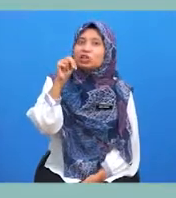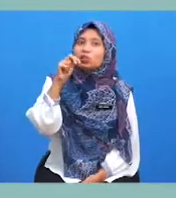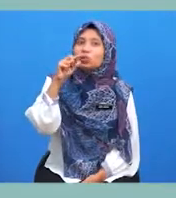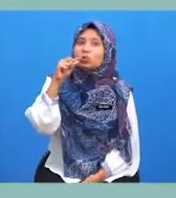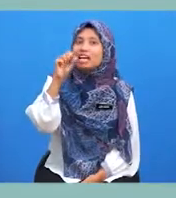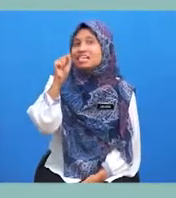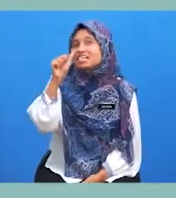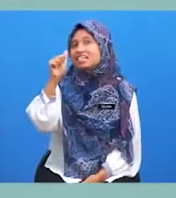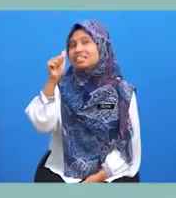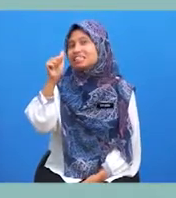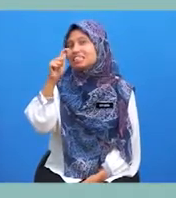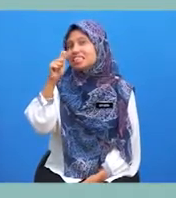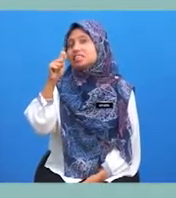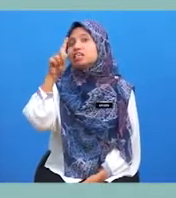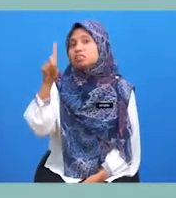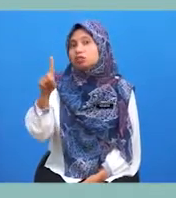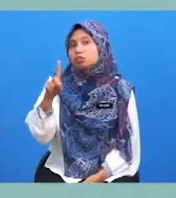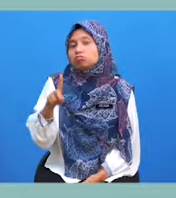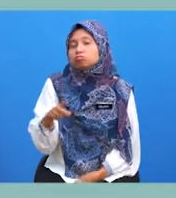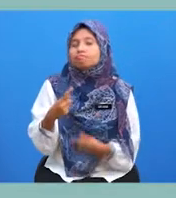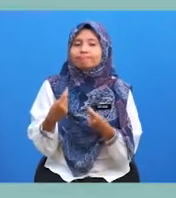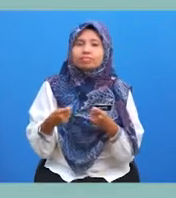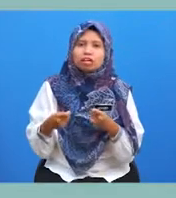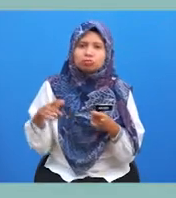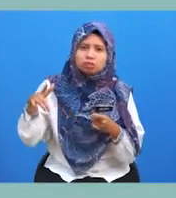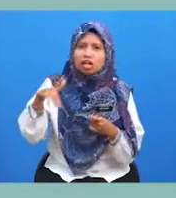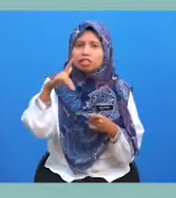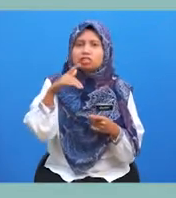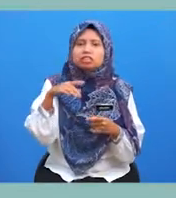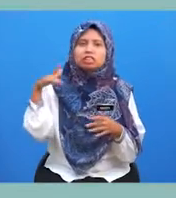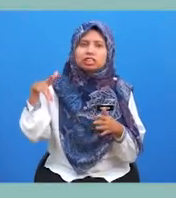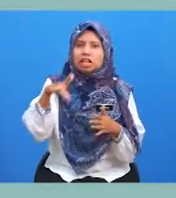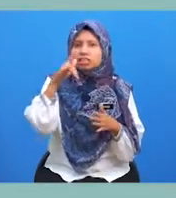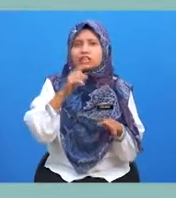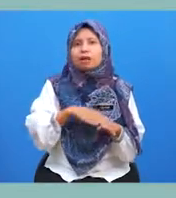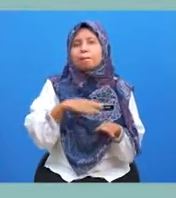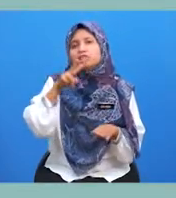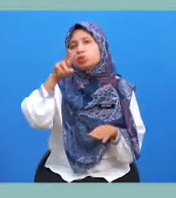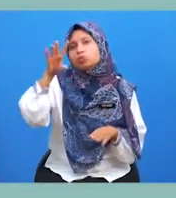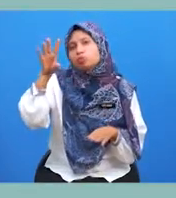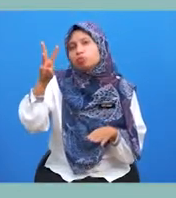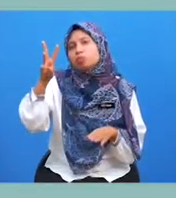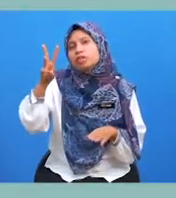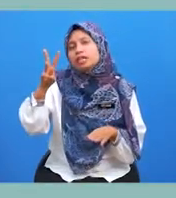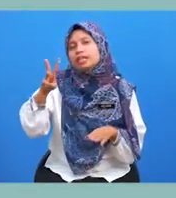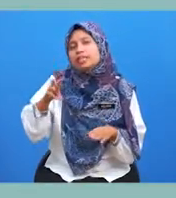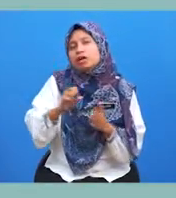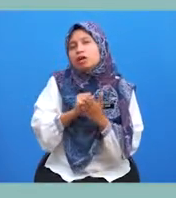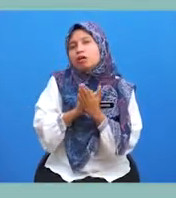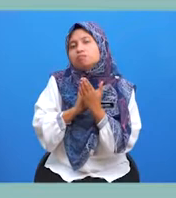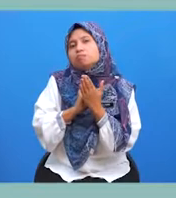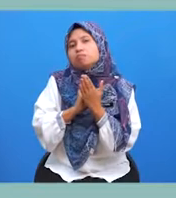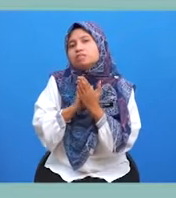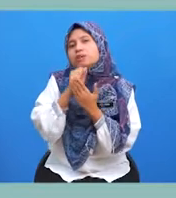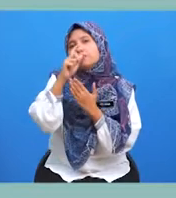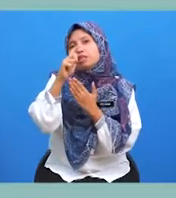1. Satelit mikro ini telah dilancarkan pada 26 September 2000.